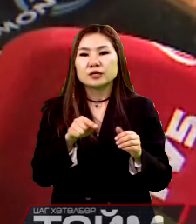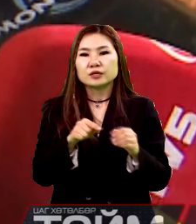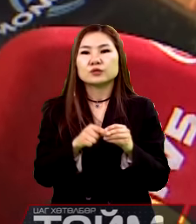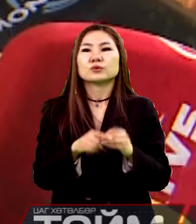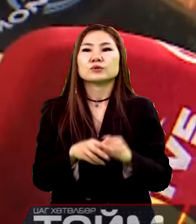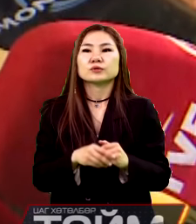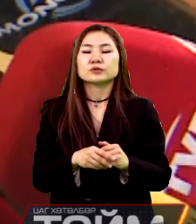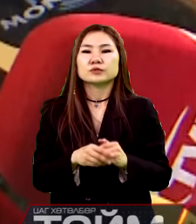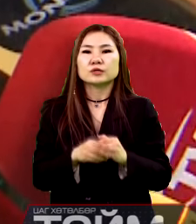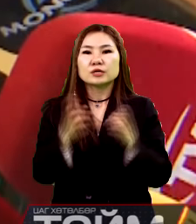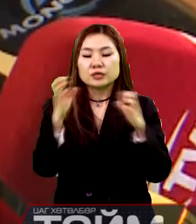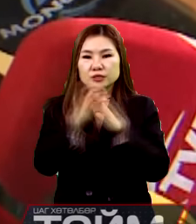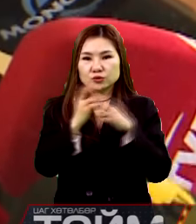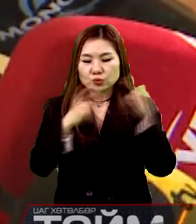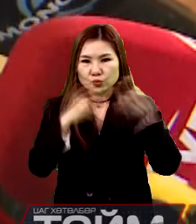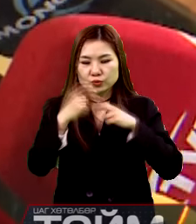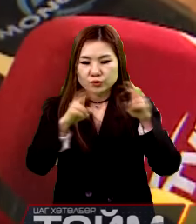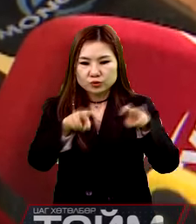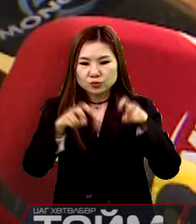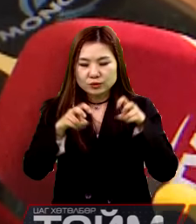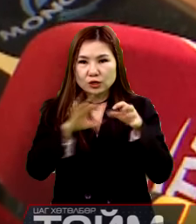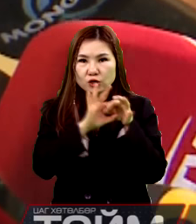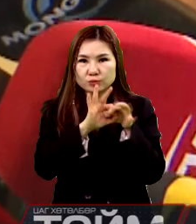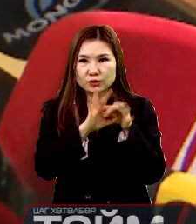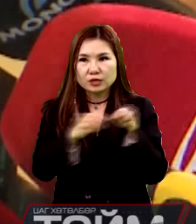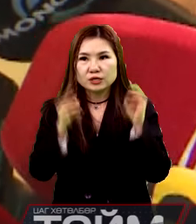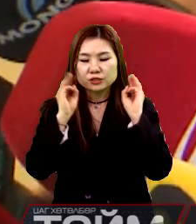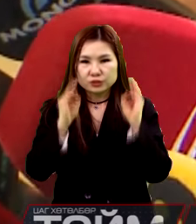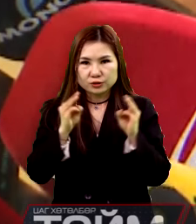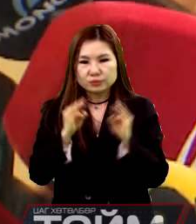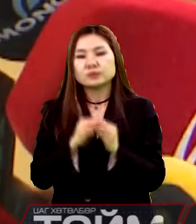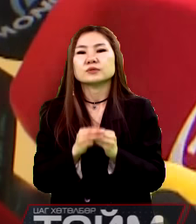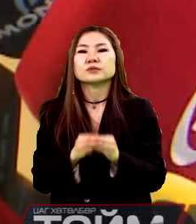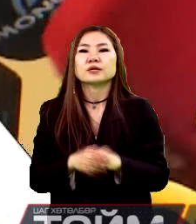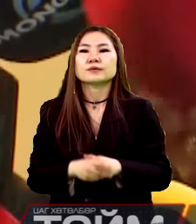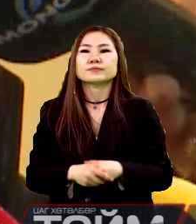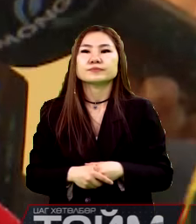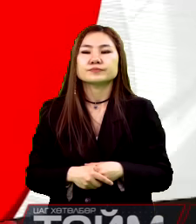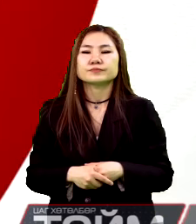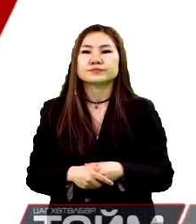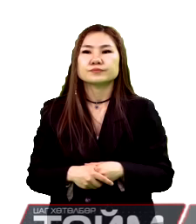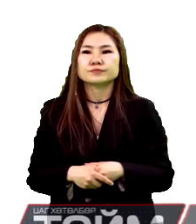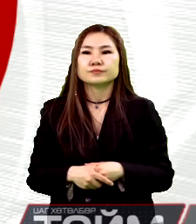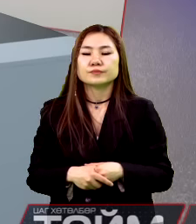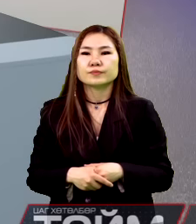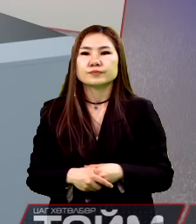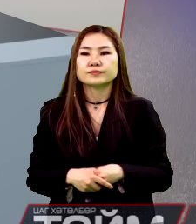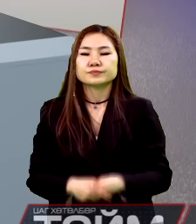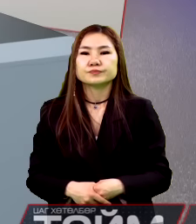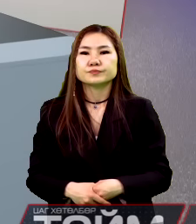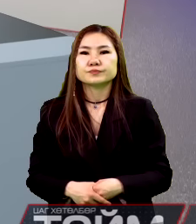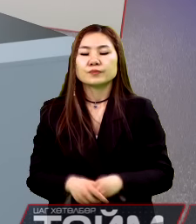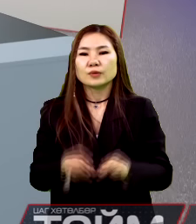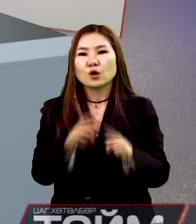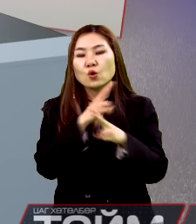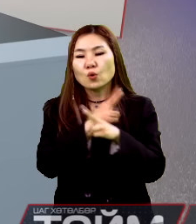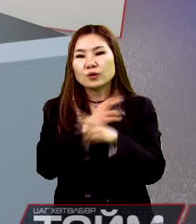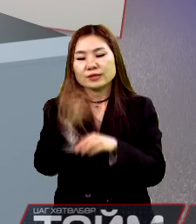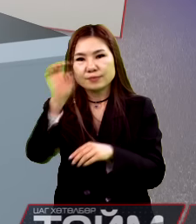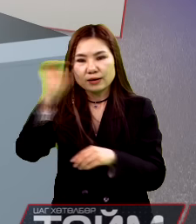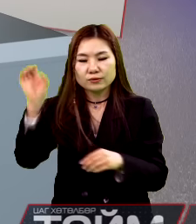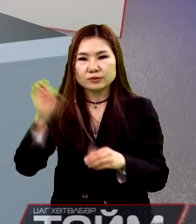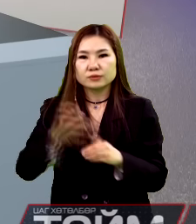энэ чиглэл дээр Эрдэнэт үйлдвэрийг өөрөө судлаад холбогдох шийдвэрийг гаргаж ажиллах үүрэг чиглэлээ. За ингээд хууль хэлтийн байгууллага бас